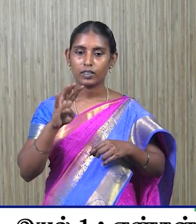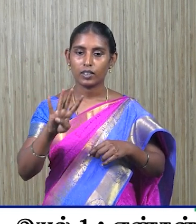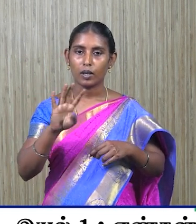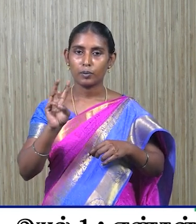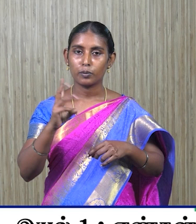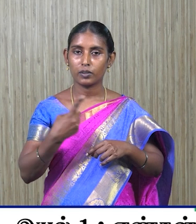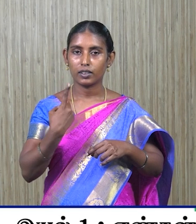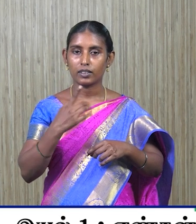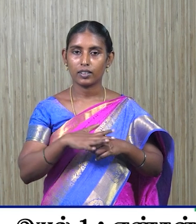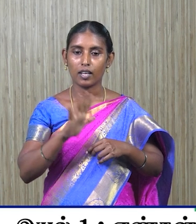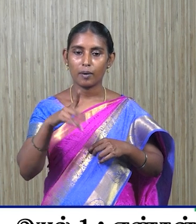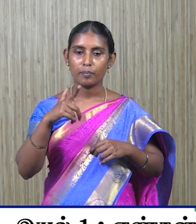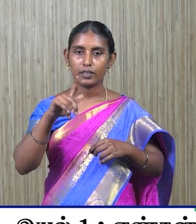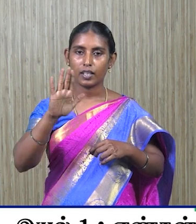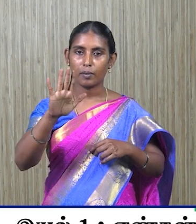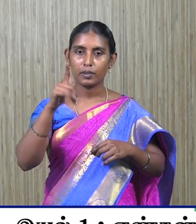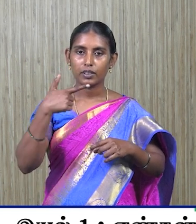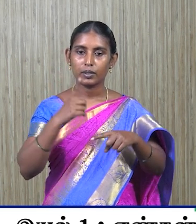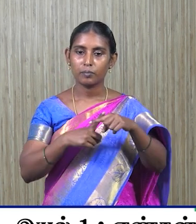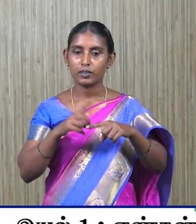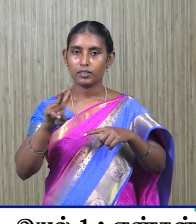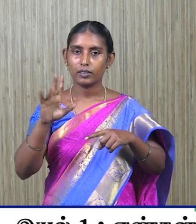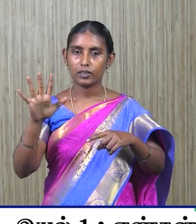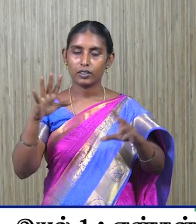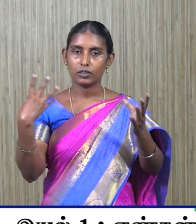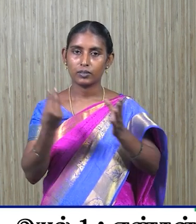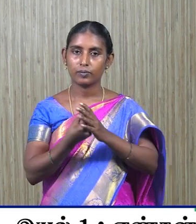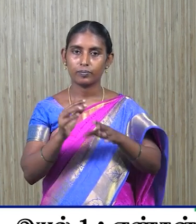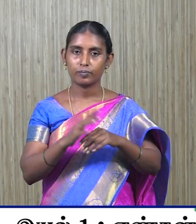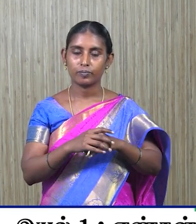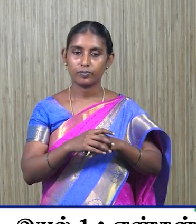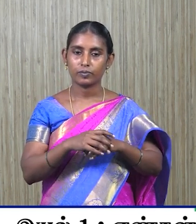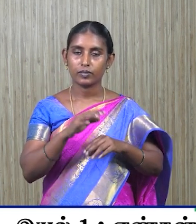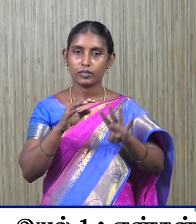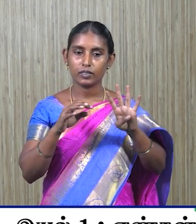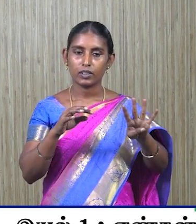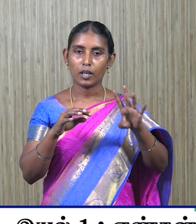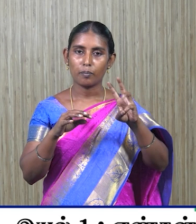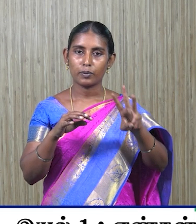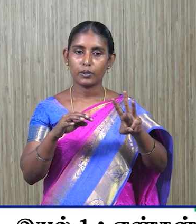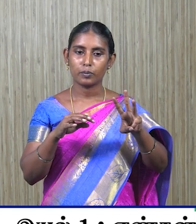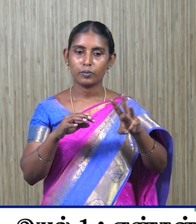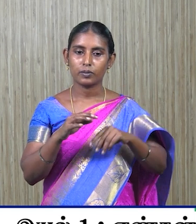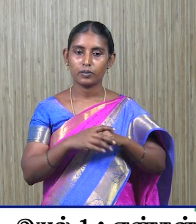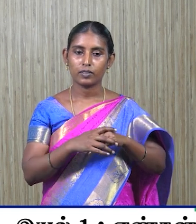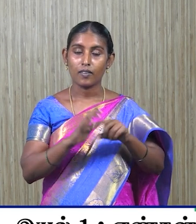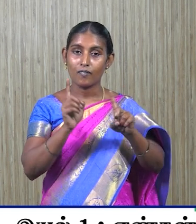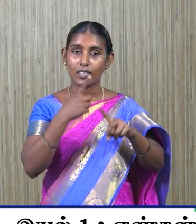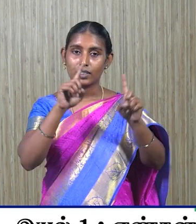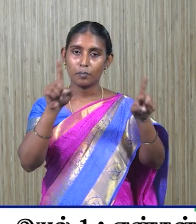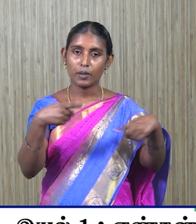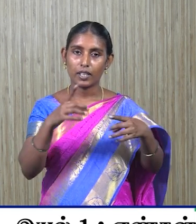தனியாக வைத்துக்கொண்டு 57 - 25 நாம் கூட்டிக் கொள்கின்றோம். இப்போ 43 - 57 முதலில் ப்ராக்கெட்டில் உள்ளது